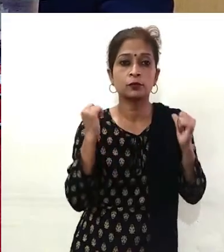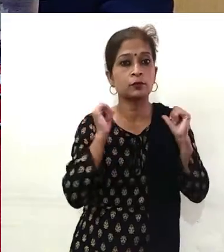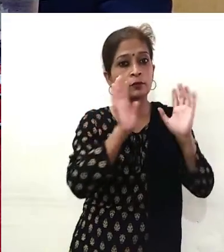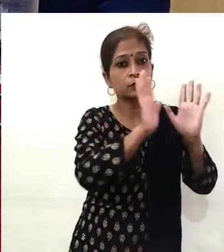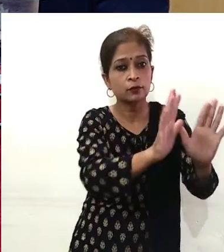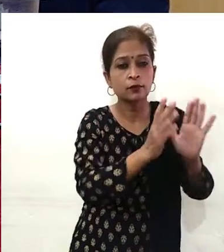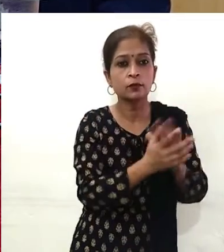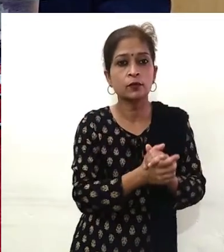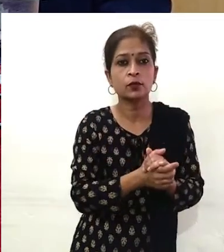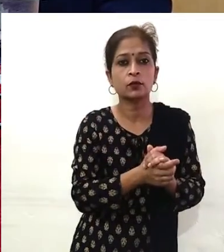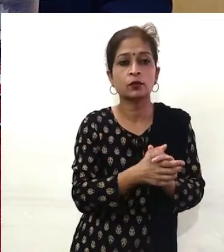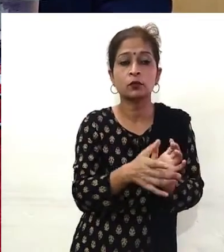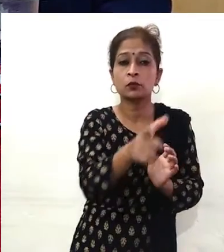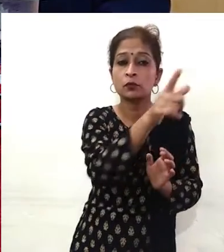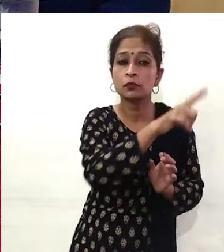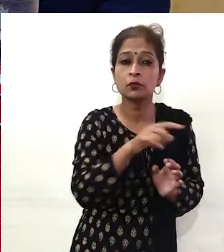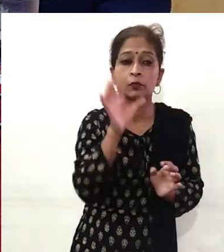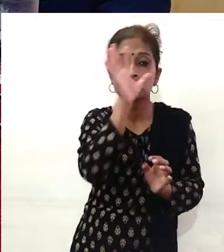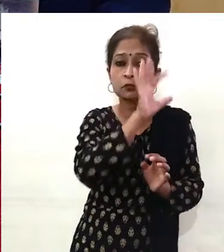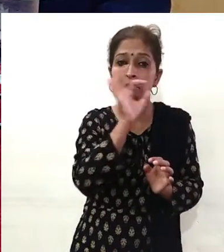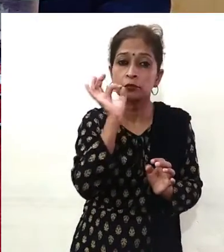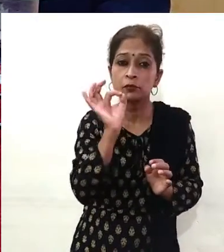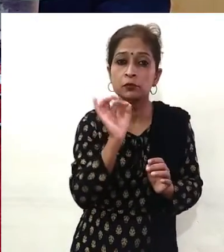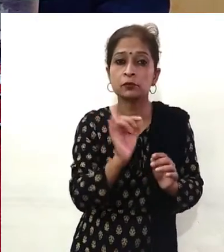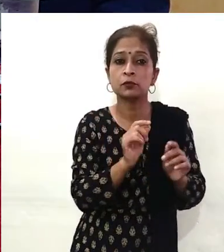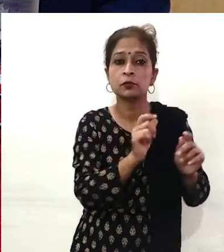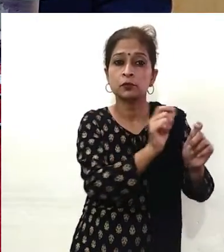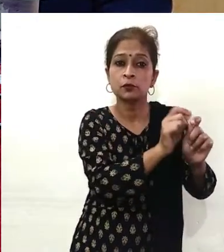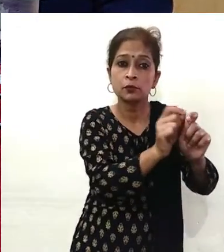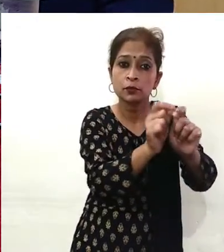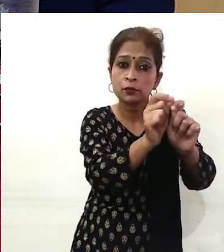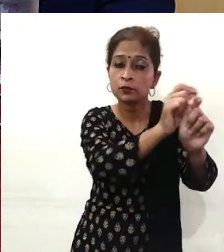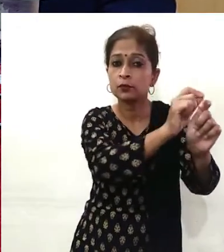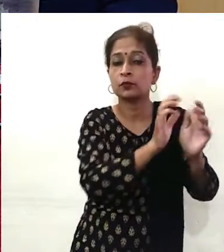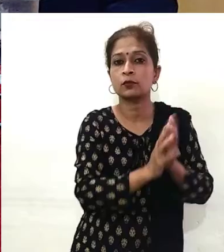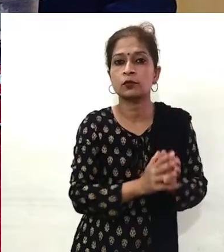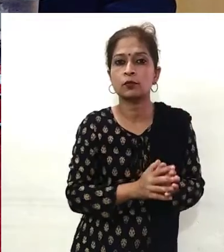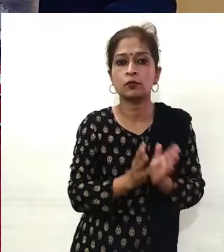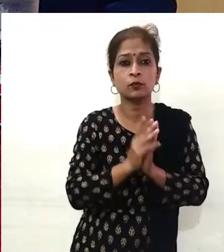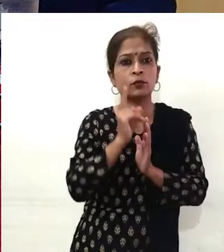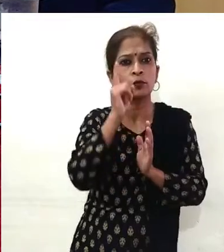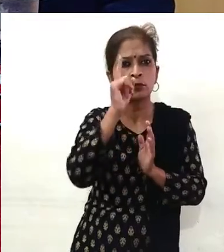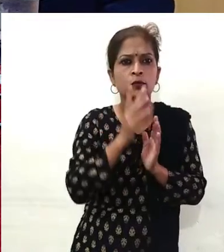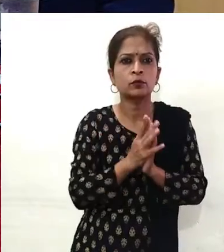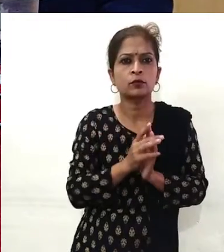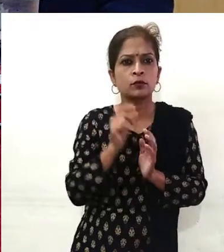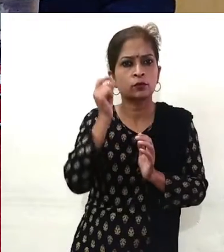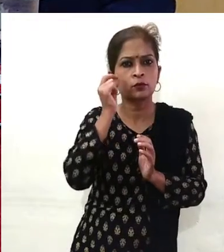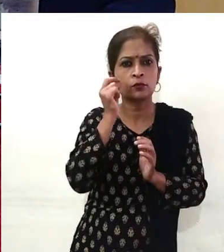सर्वालंकार युक्तम, हर तरह से के अलंकार से युक्त है यही मूर्ति। सपना आ रहा राजा को प्रणाम मंत्र के साथ।